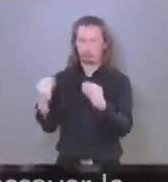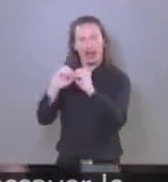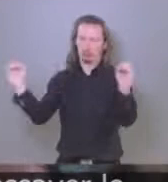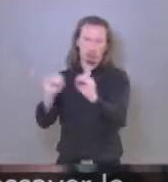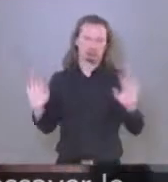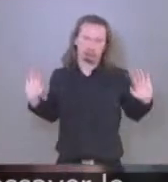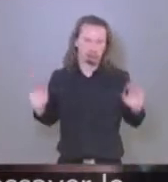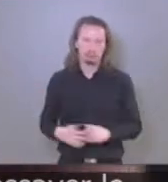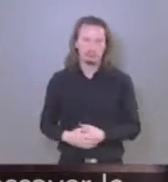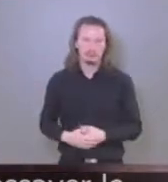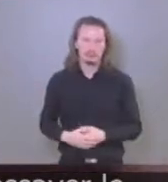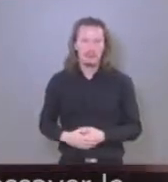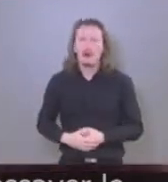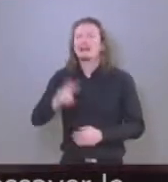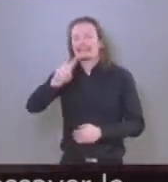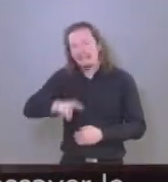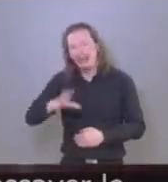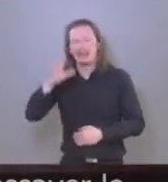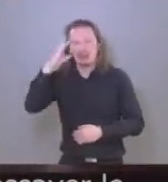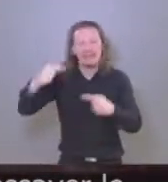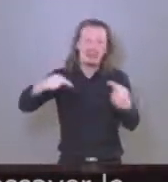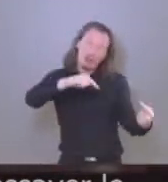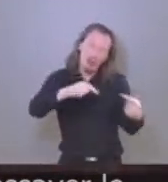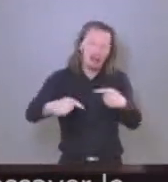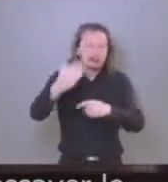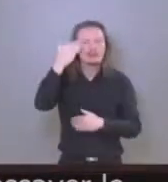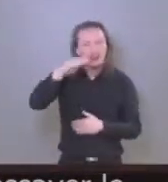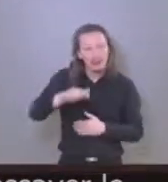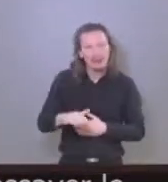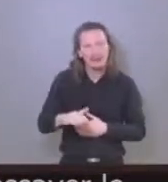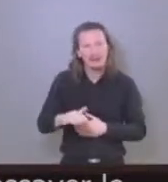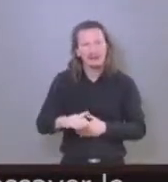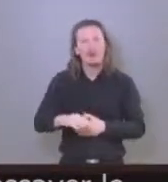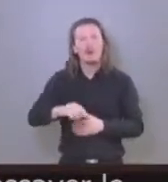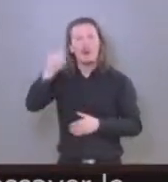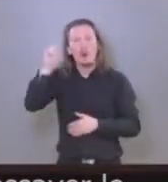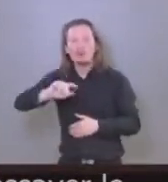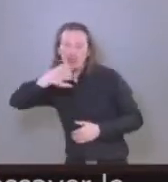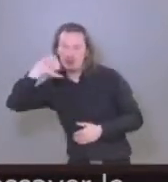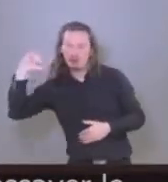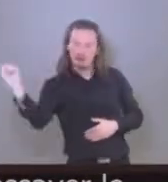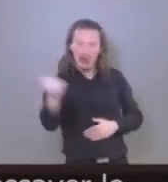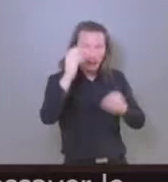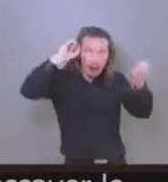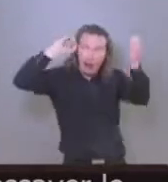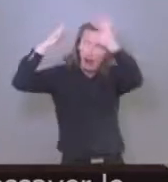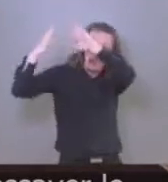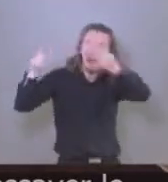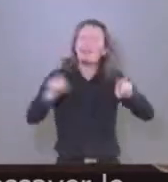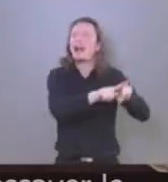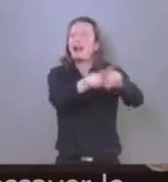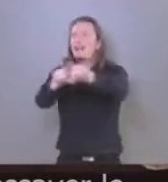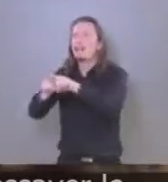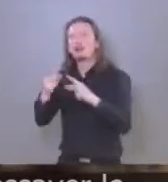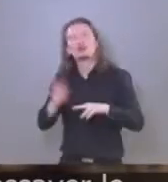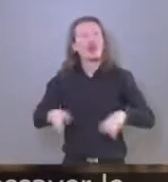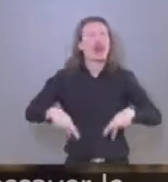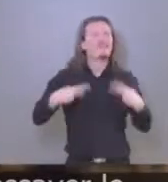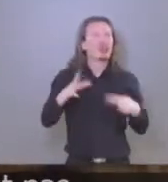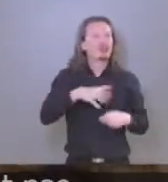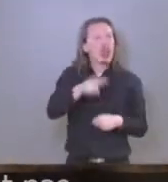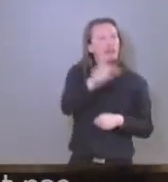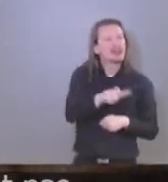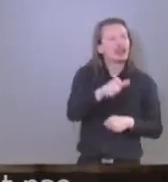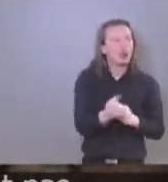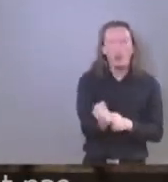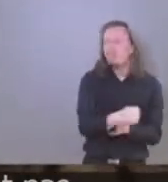Je reconnais que c'est un débat. Hein. On n'est pas obligé d'avoir tous la même vision de la vie. Il y a des gens qui pensent que bon, ça ne les dérange pas que des gosses aient